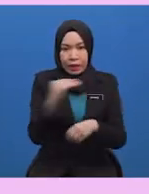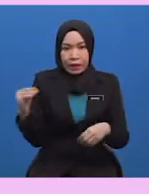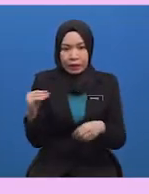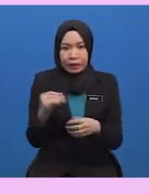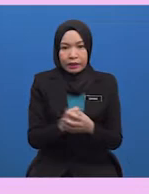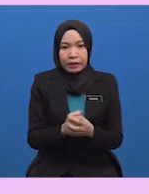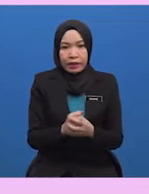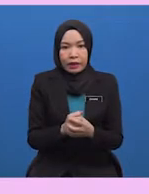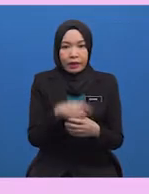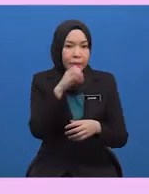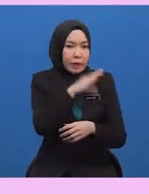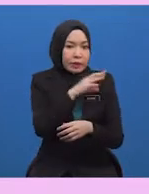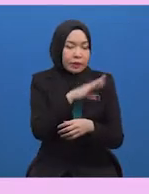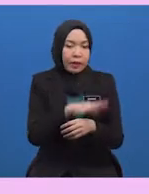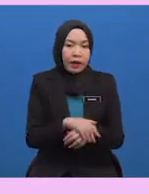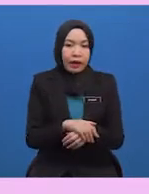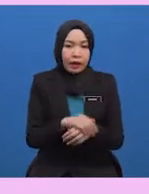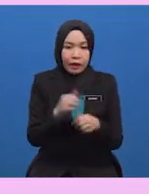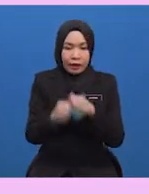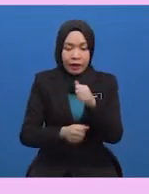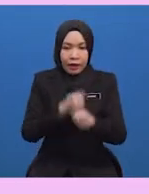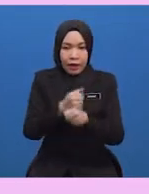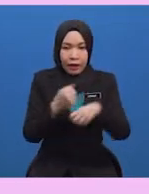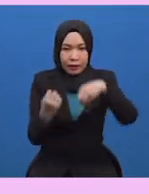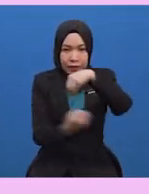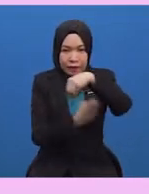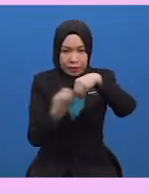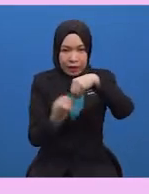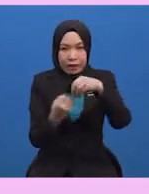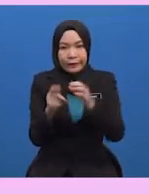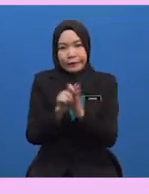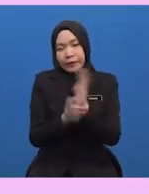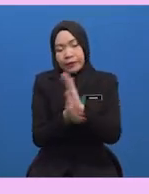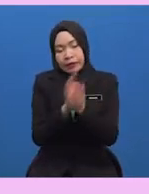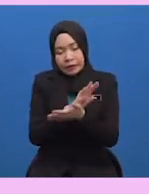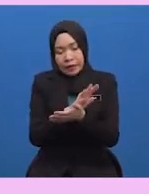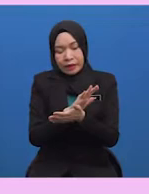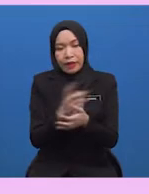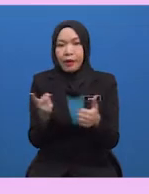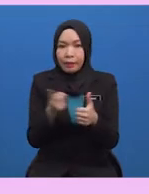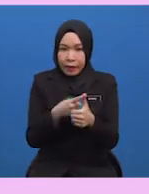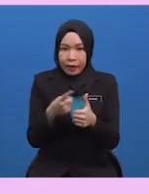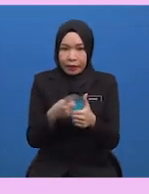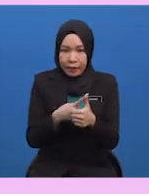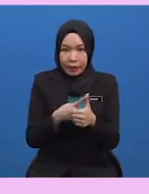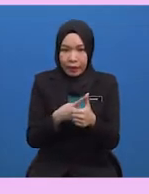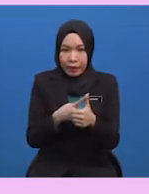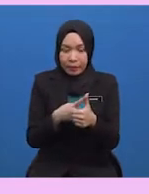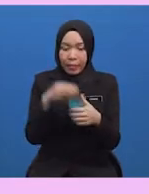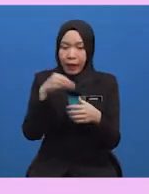sekitar. Pencemaran alam sekitar adalah seperti berikut. Pertama, berlaku pencemaran